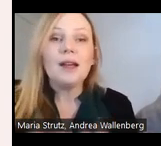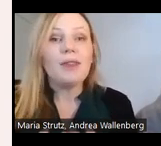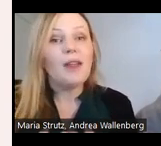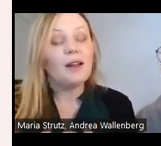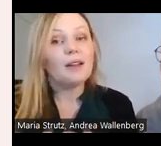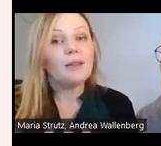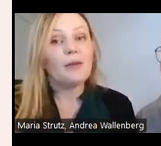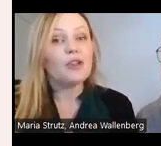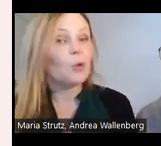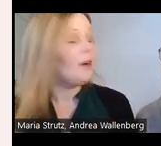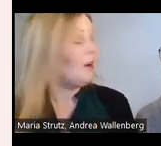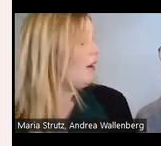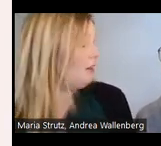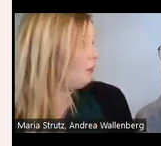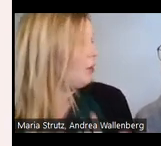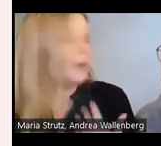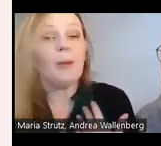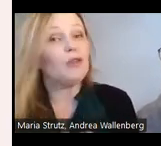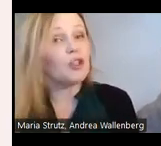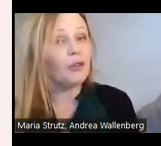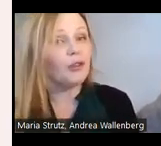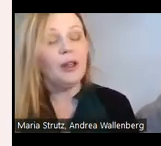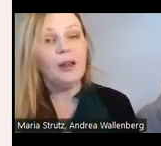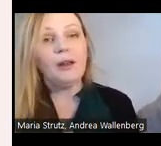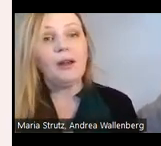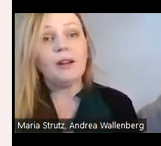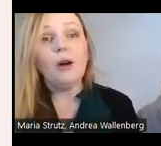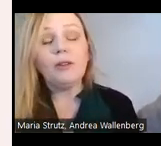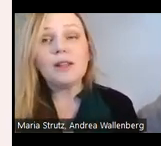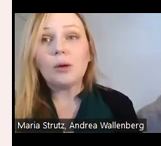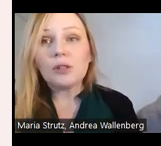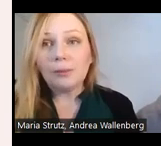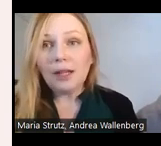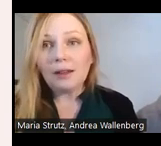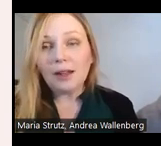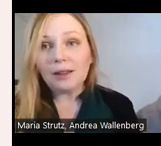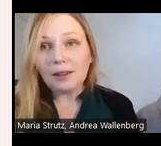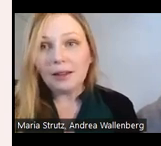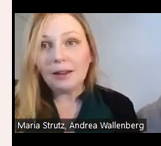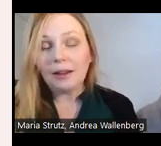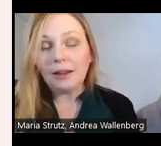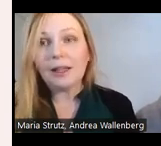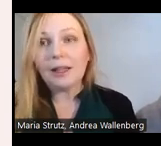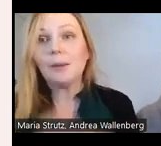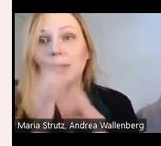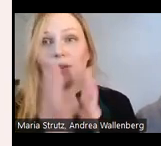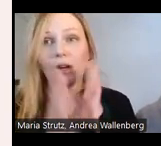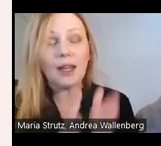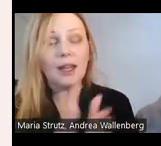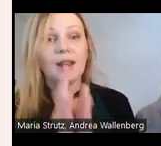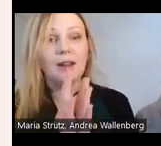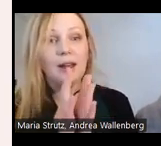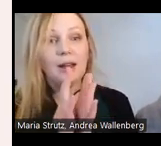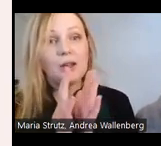får känna att jag man kan. Förstår. Ja, och att man blir förstådd. Mm. Det avlastar också minnet. Till exempel